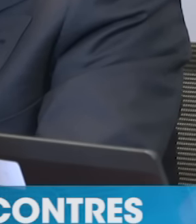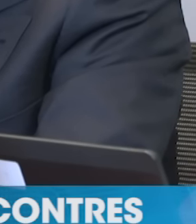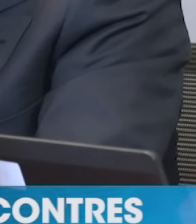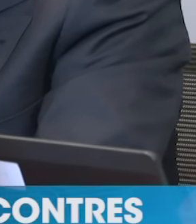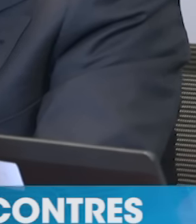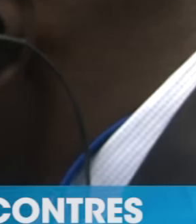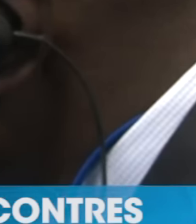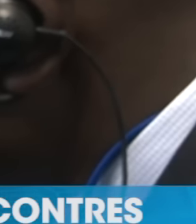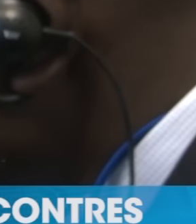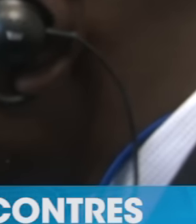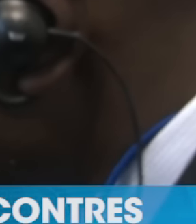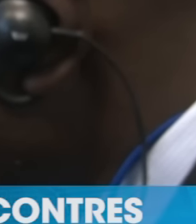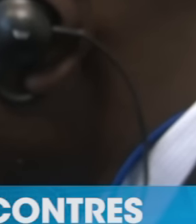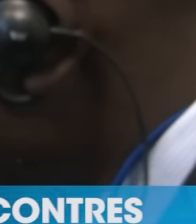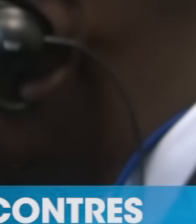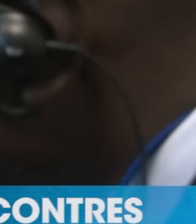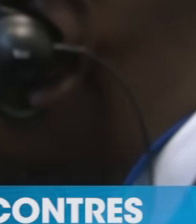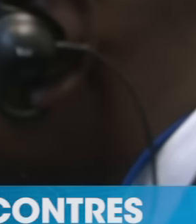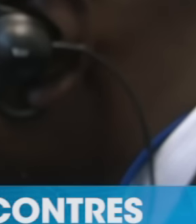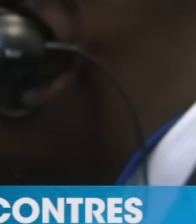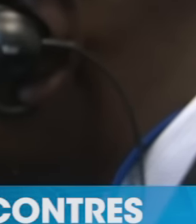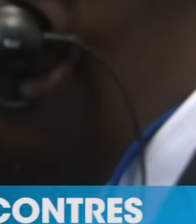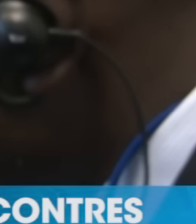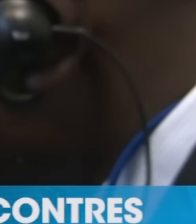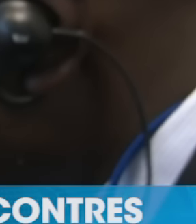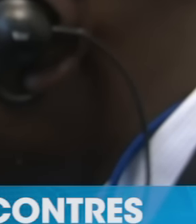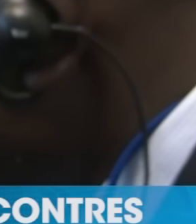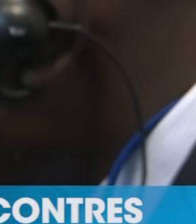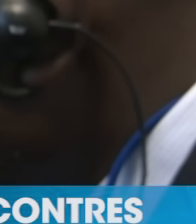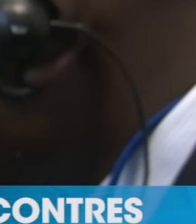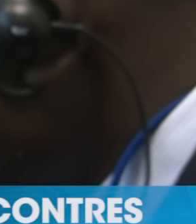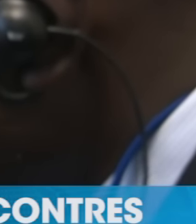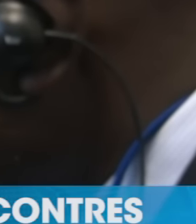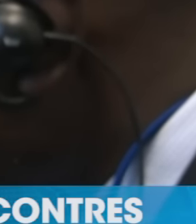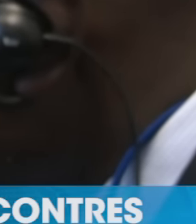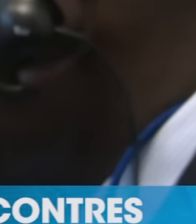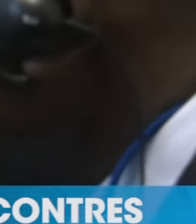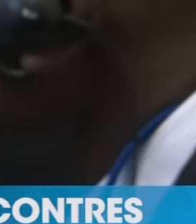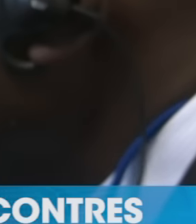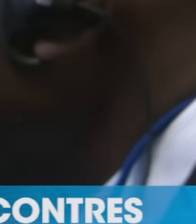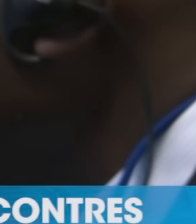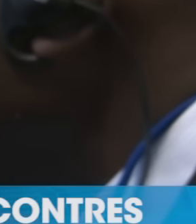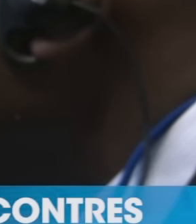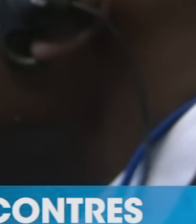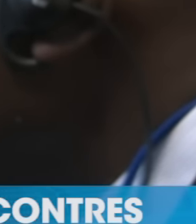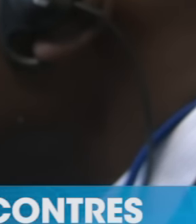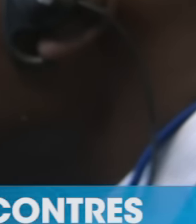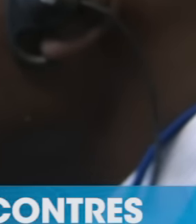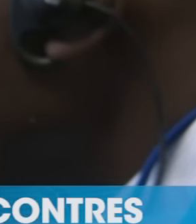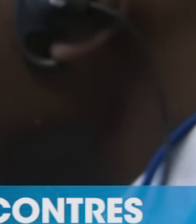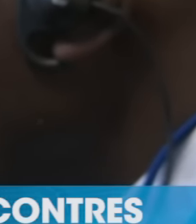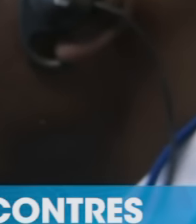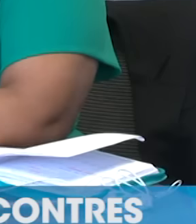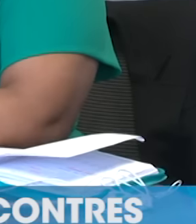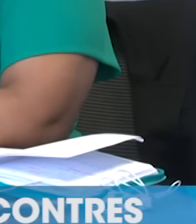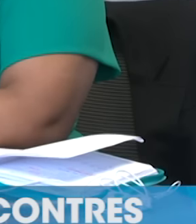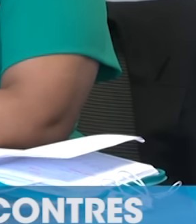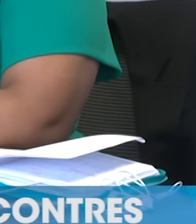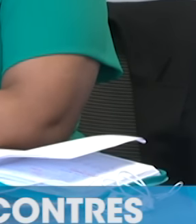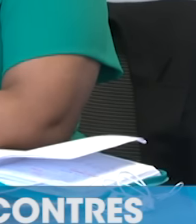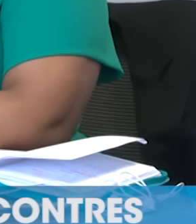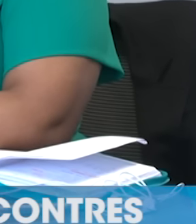plusieurs rencontres à la Banque mondiale. D'abord avec la responsable du développement humain de l'institution, puis des échanges avec